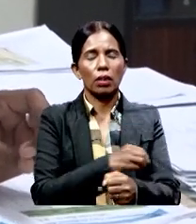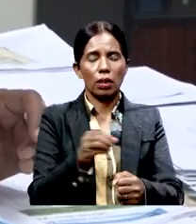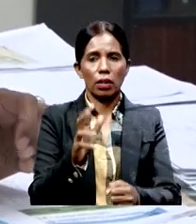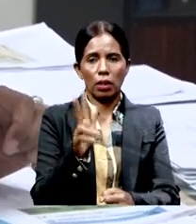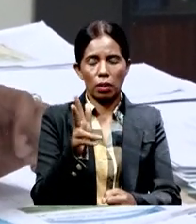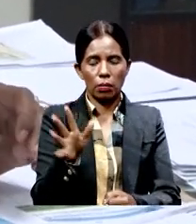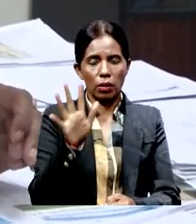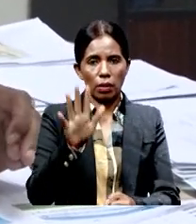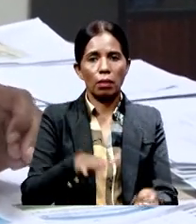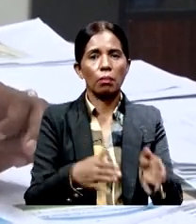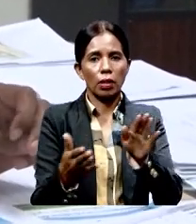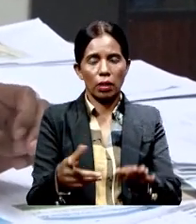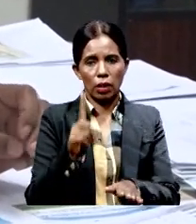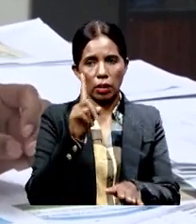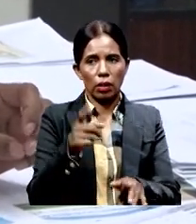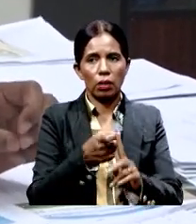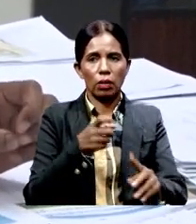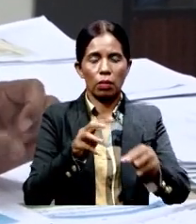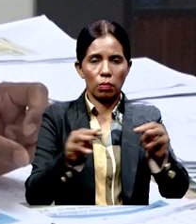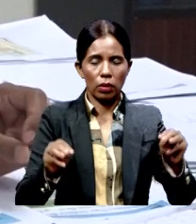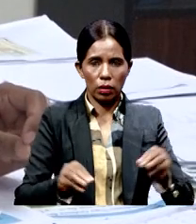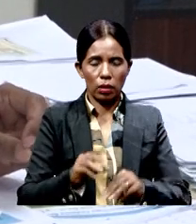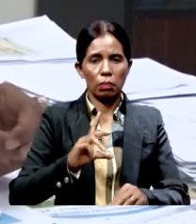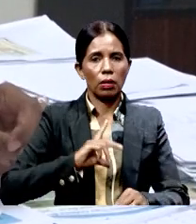lakon vida maka ida posi munisipu likisa